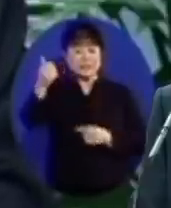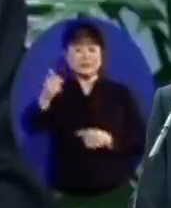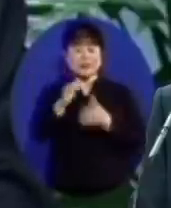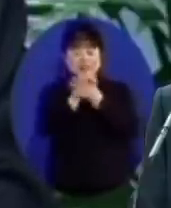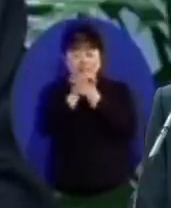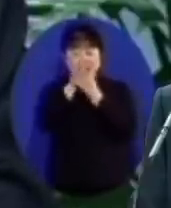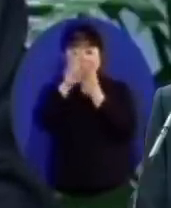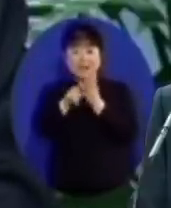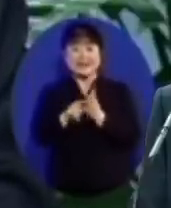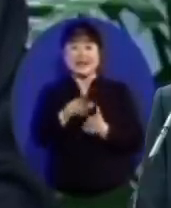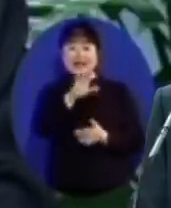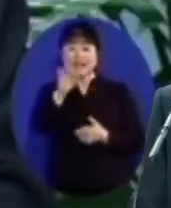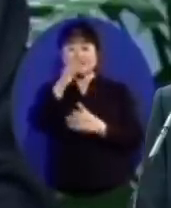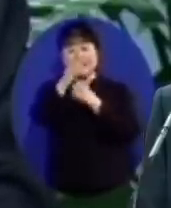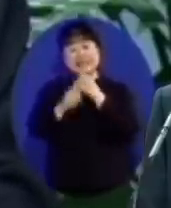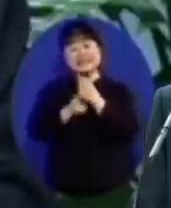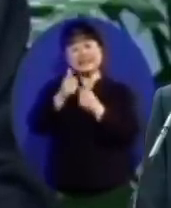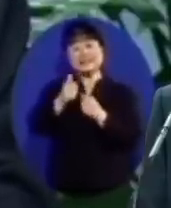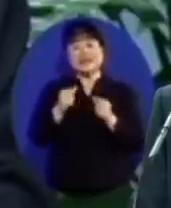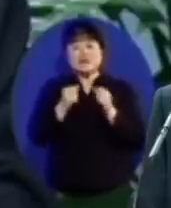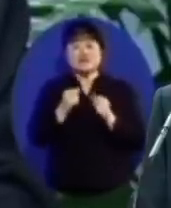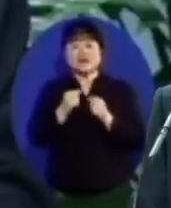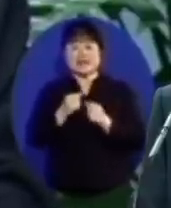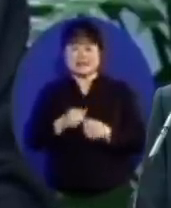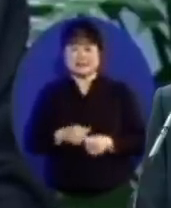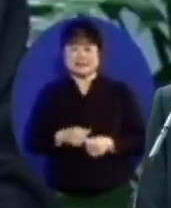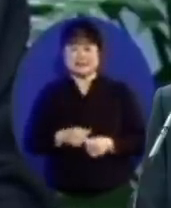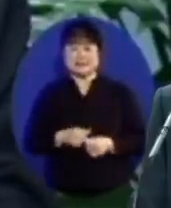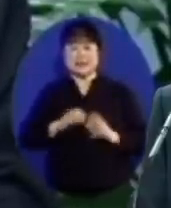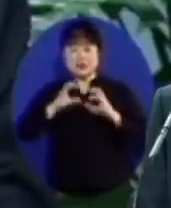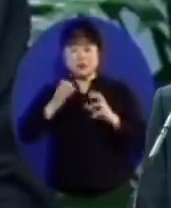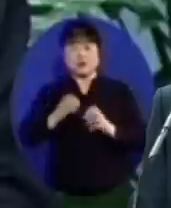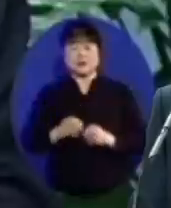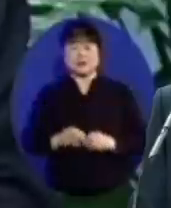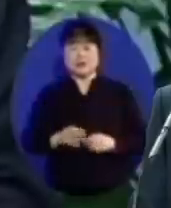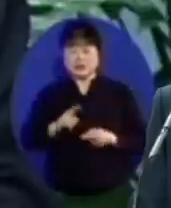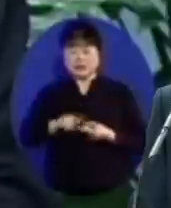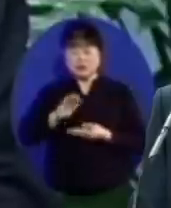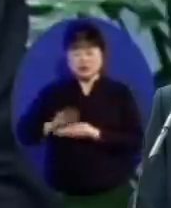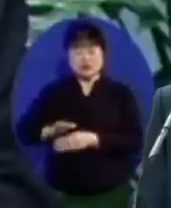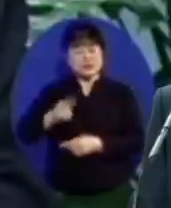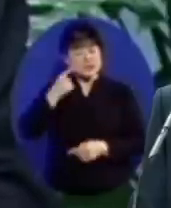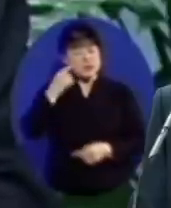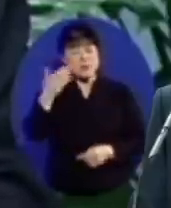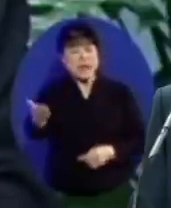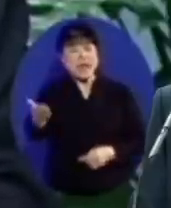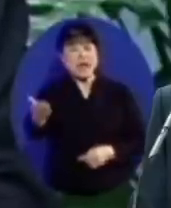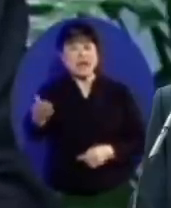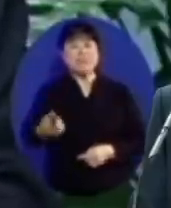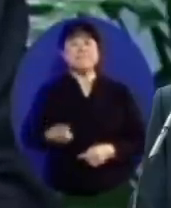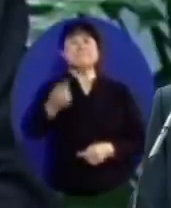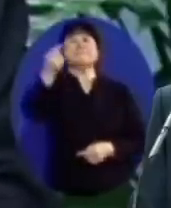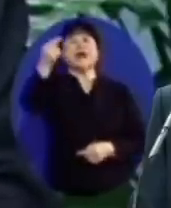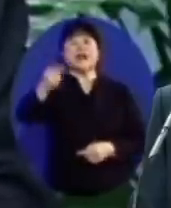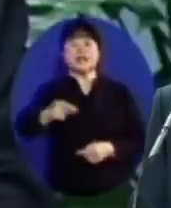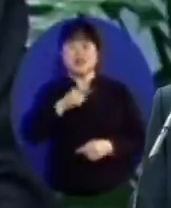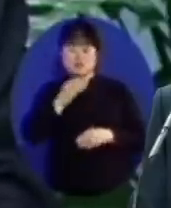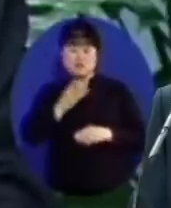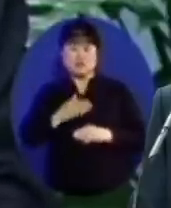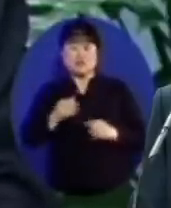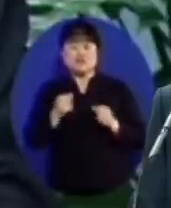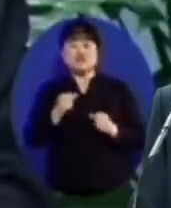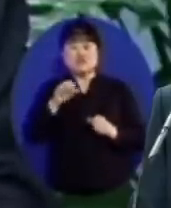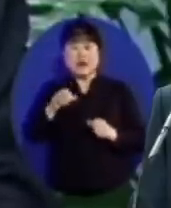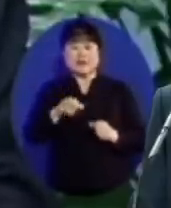기도할 때 종종 하나님, 북한 정권을 왜 저토록 오래 그대로 내버려 둡니까? 빨리 북한의 주민들을